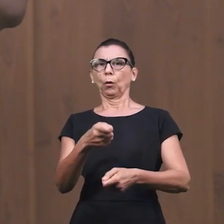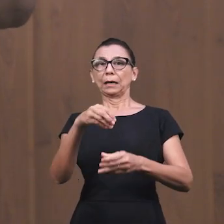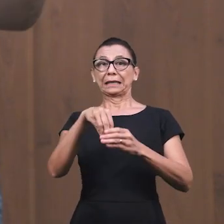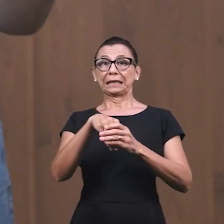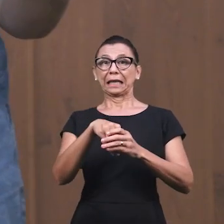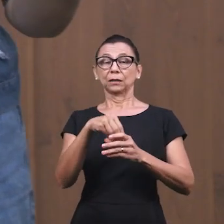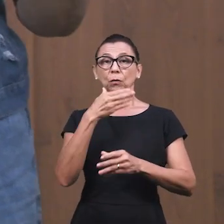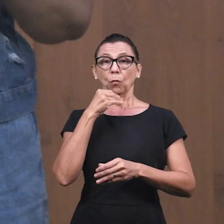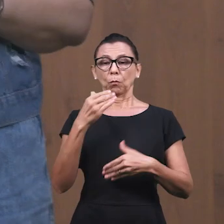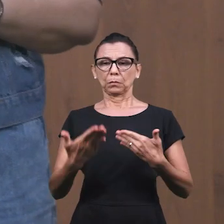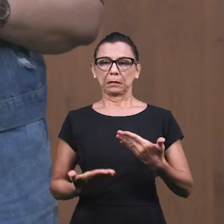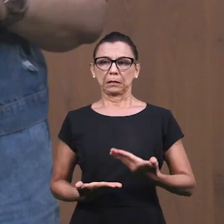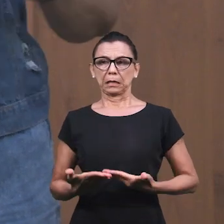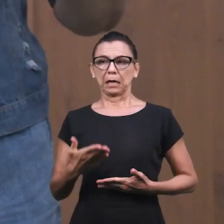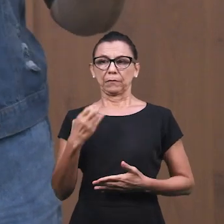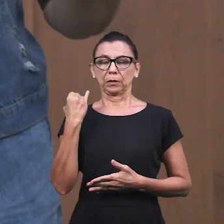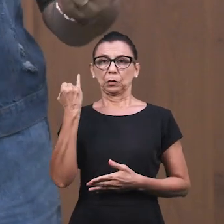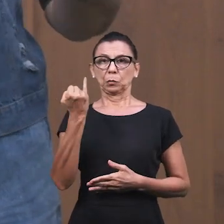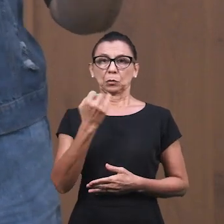qui portait un homme qui était